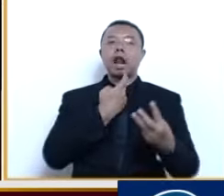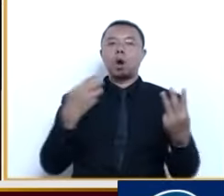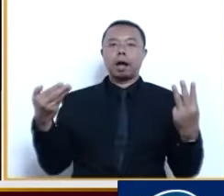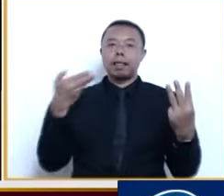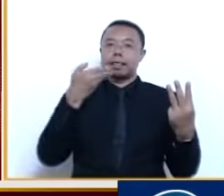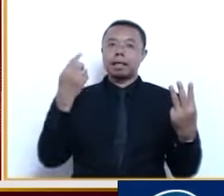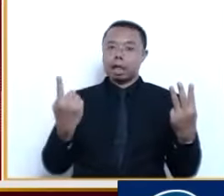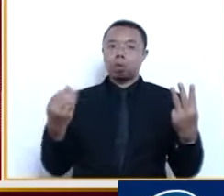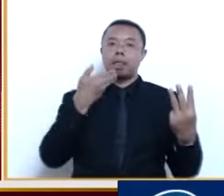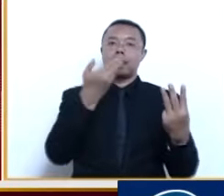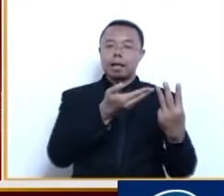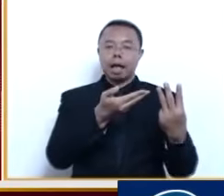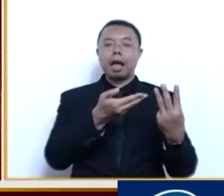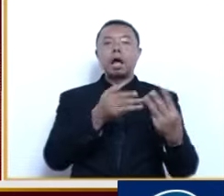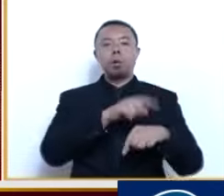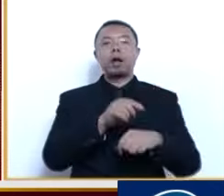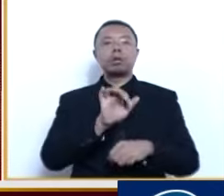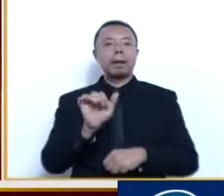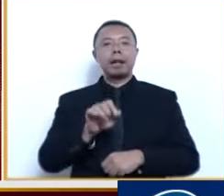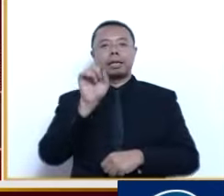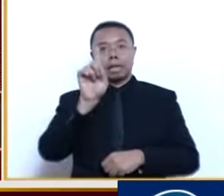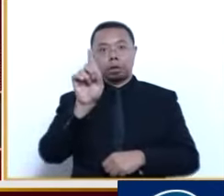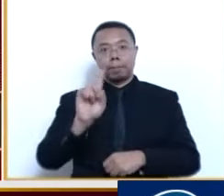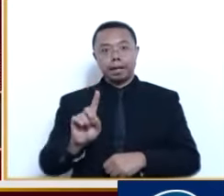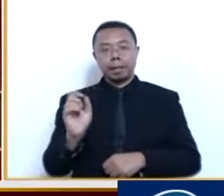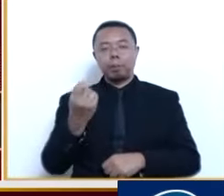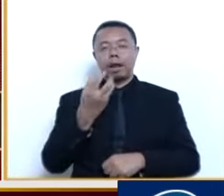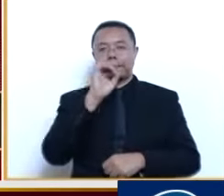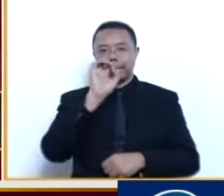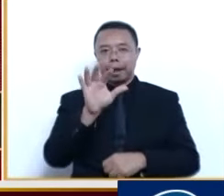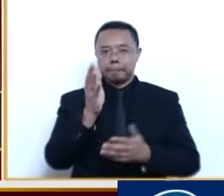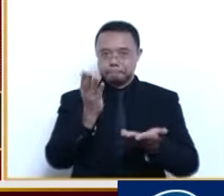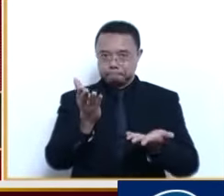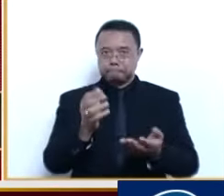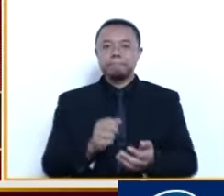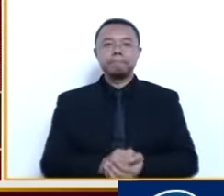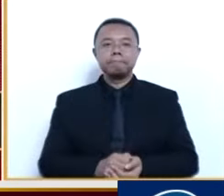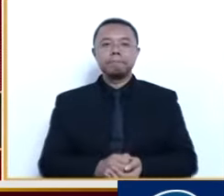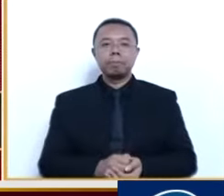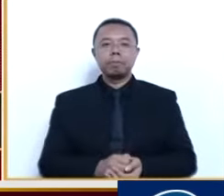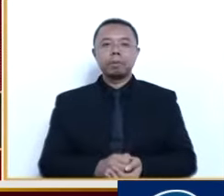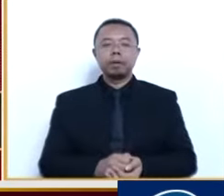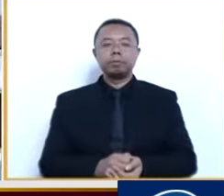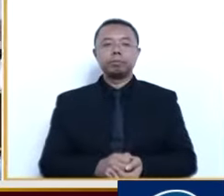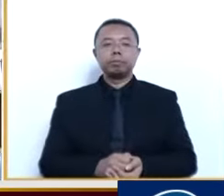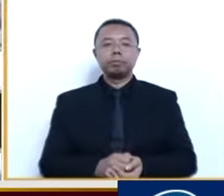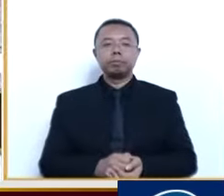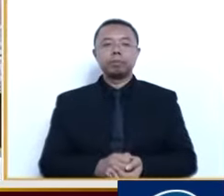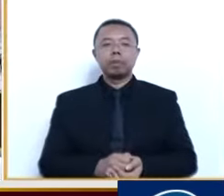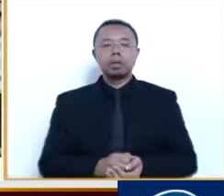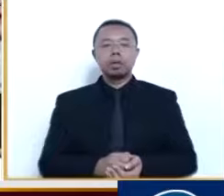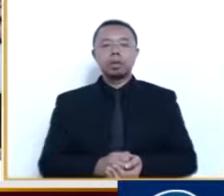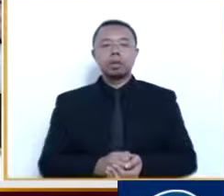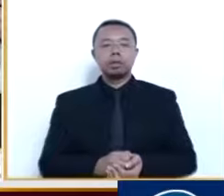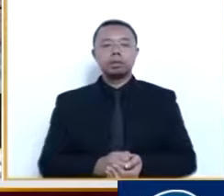Karno atau sidul waktunya masih sama bapak 1 menit sejak Bapak berbicara kami persilakan ya